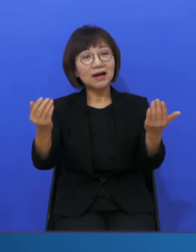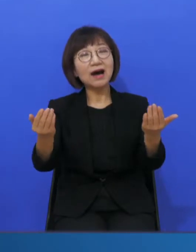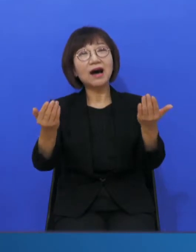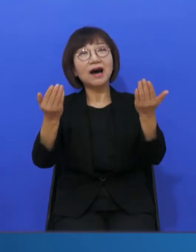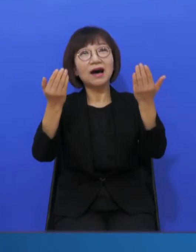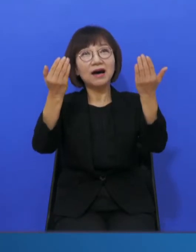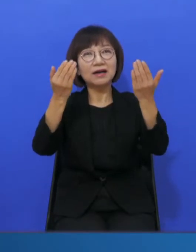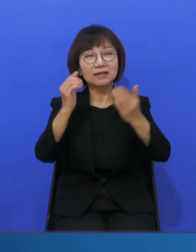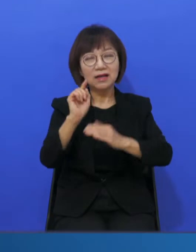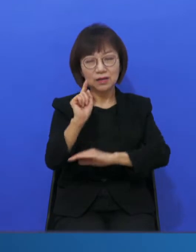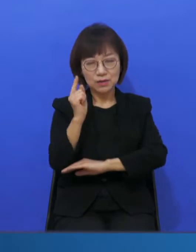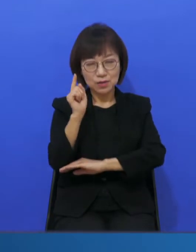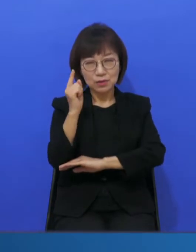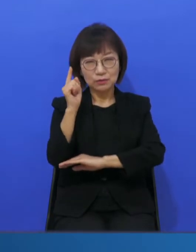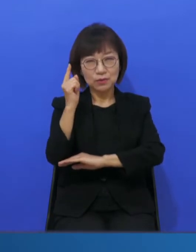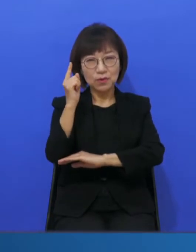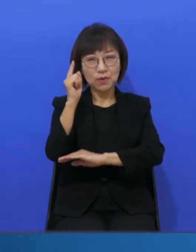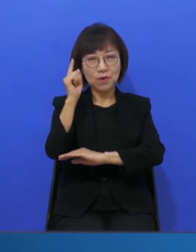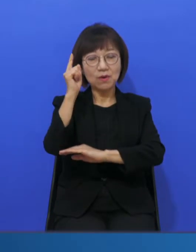찬양하라